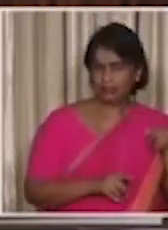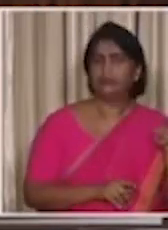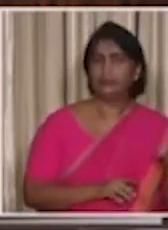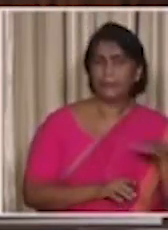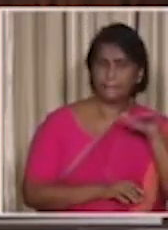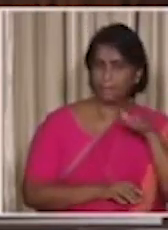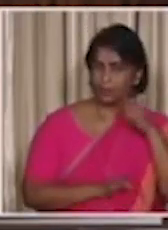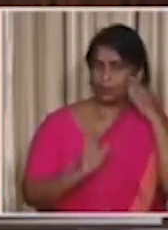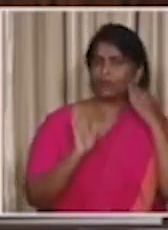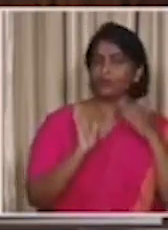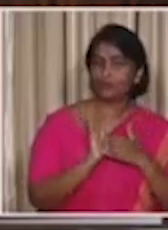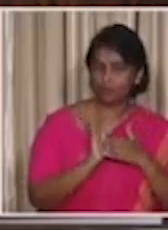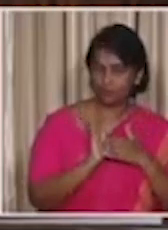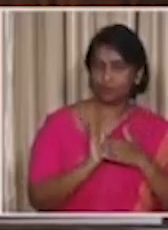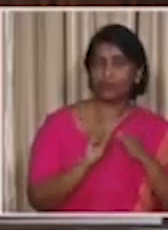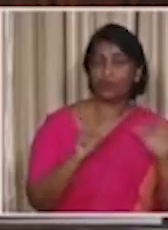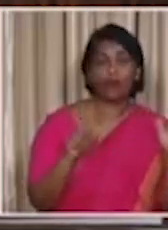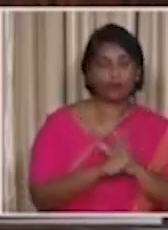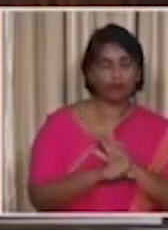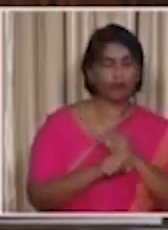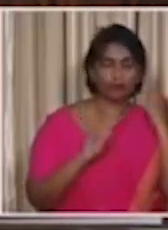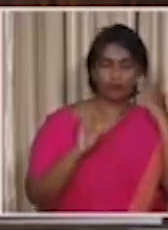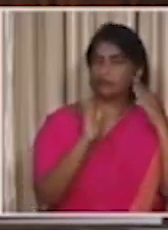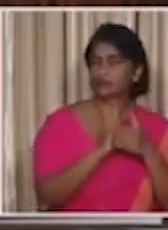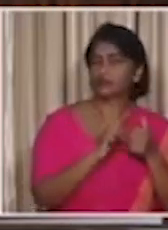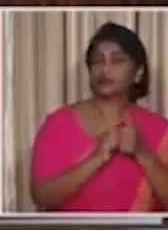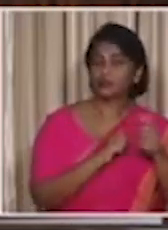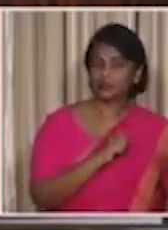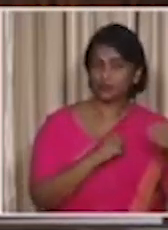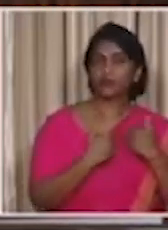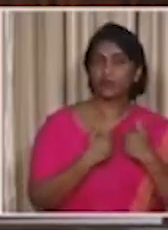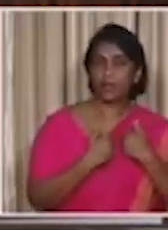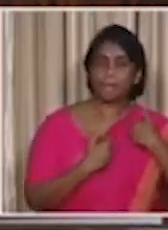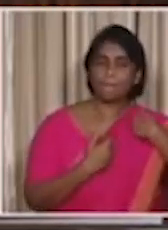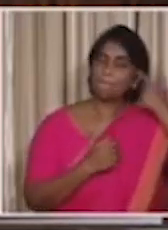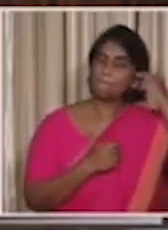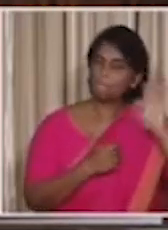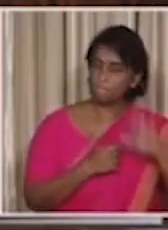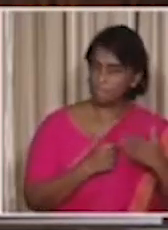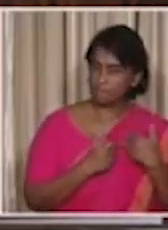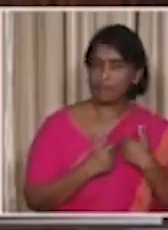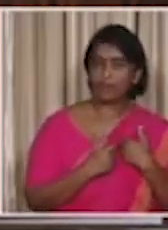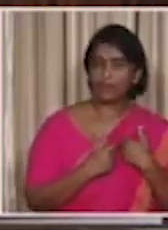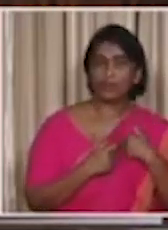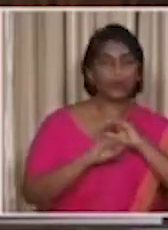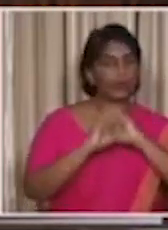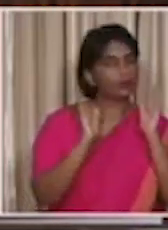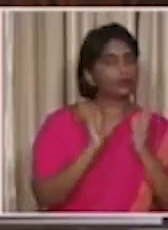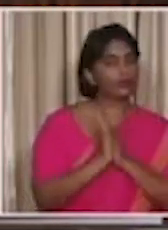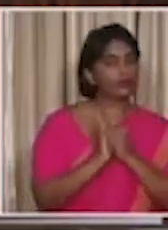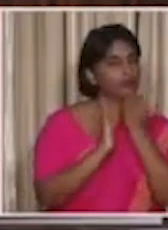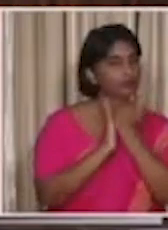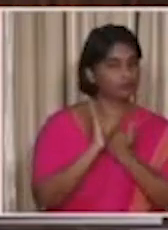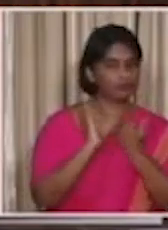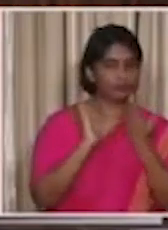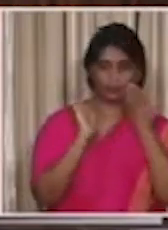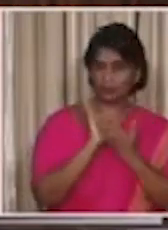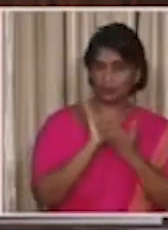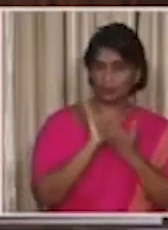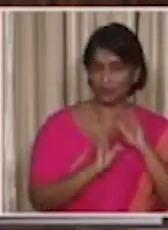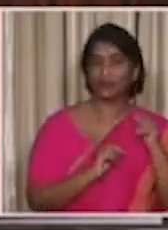ප්‍රජාව සම්බන්ධයෙන් පූර්ණ සැලකිලි යොමු කිරීමට අපි බලාපොරොත්තු වෙනවා. මේ සියල්ල කරුණු සැලකීමට